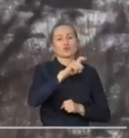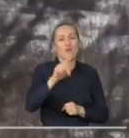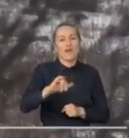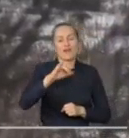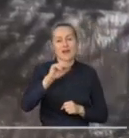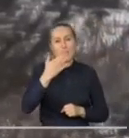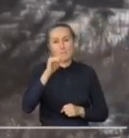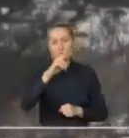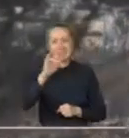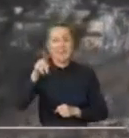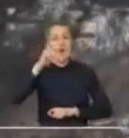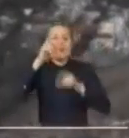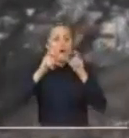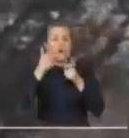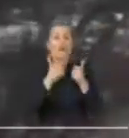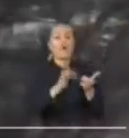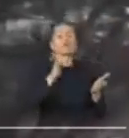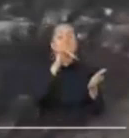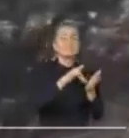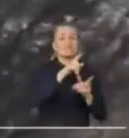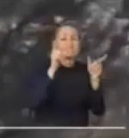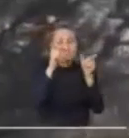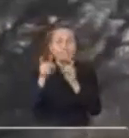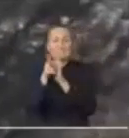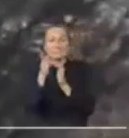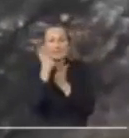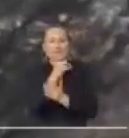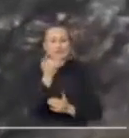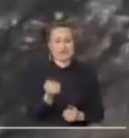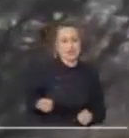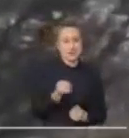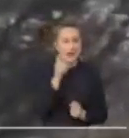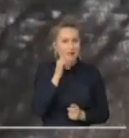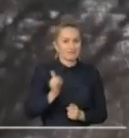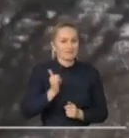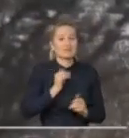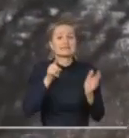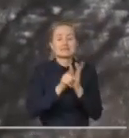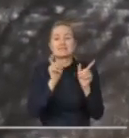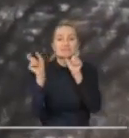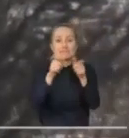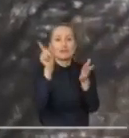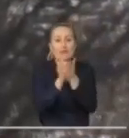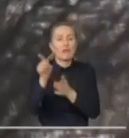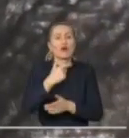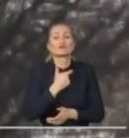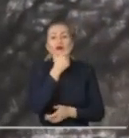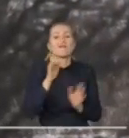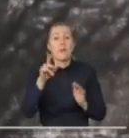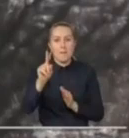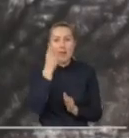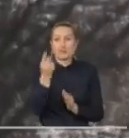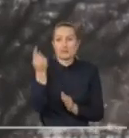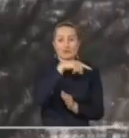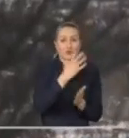leśniczy Nadleśnictwa Zdrojowa Góra z siedzibą w Pile, który zawsze ma aparat na podorędziu. Żurawie to ptaki, które najszybciej wracają na wiosnę. Zdarza się